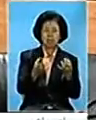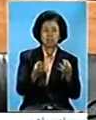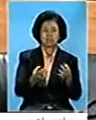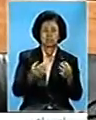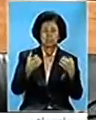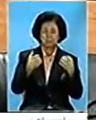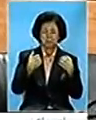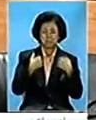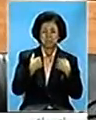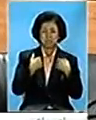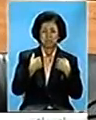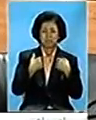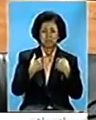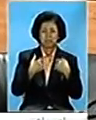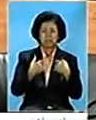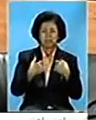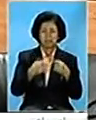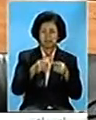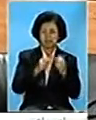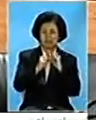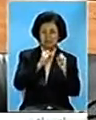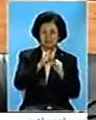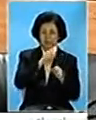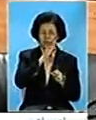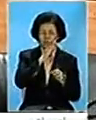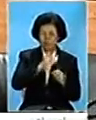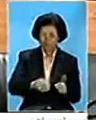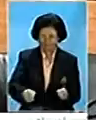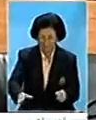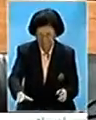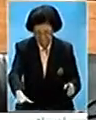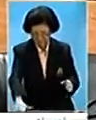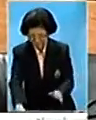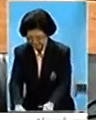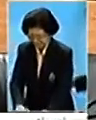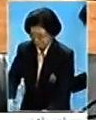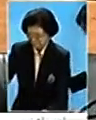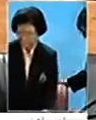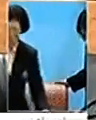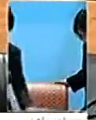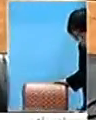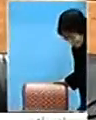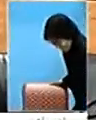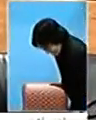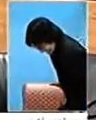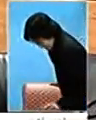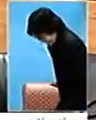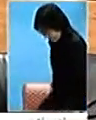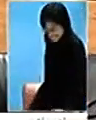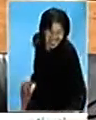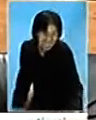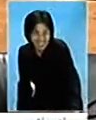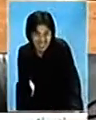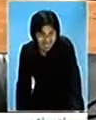ก็มีสื่อเทียมมีดาวเทียมและดาวเทียมก็ไม่มีใครไปควบคุมพูดคำหย